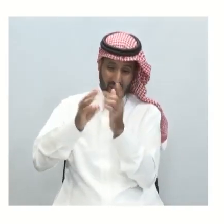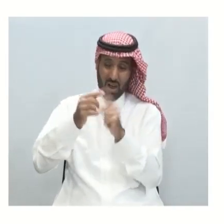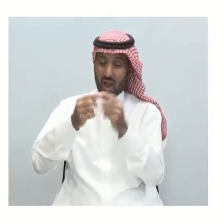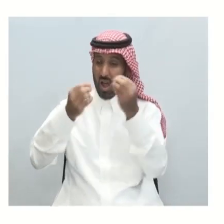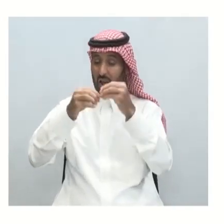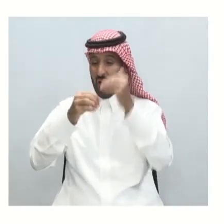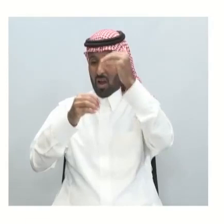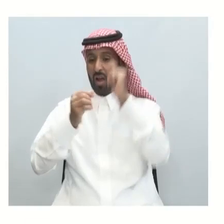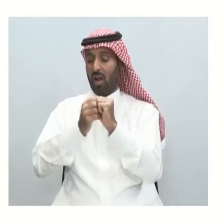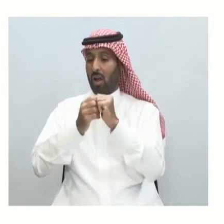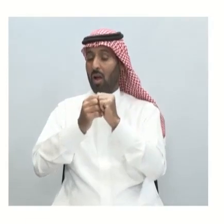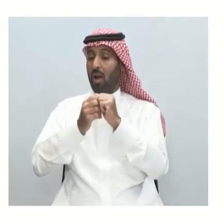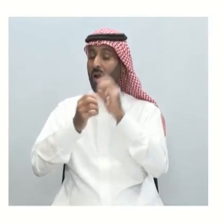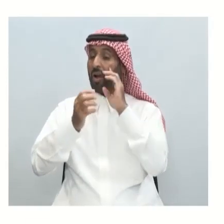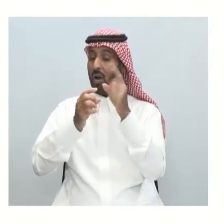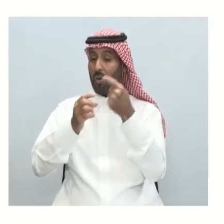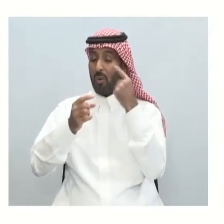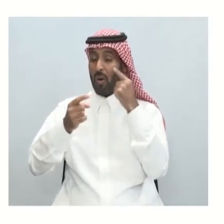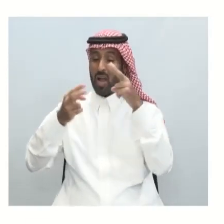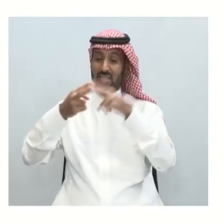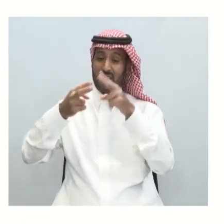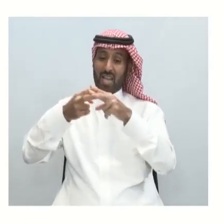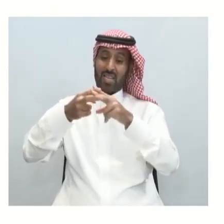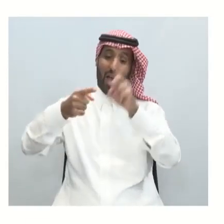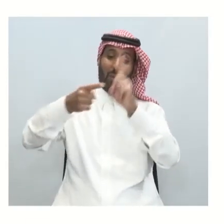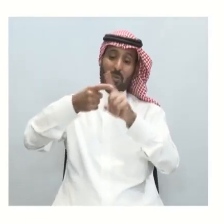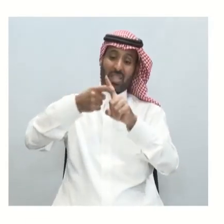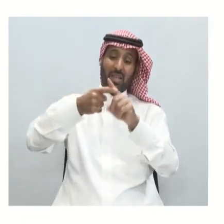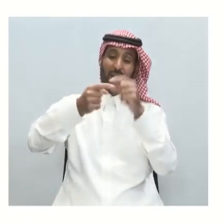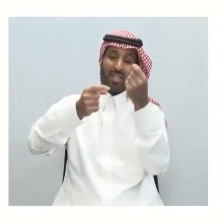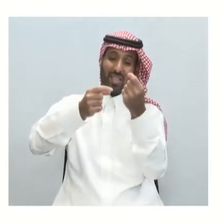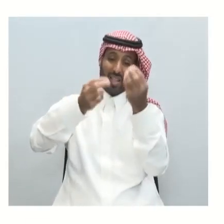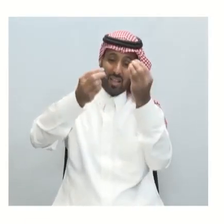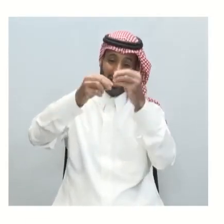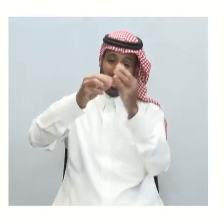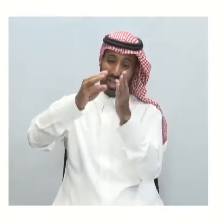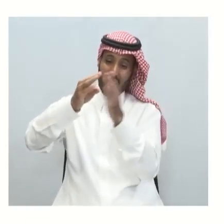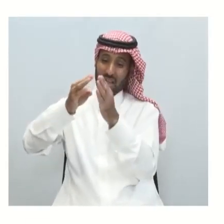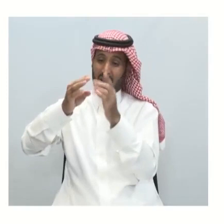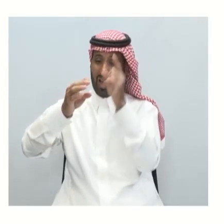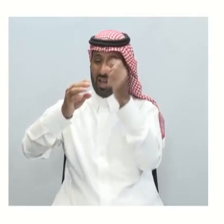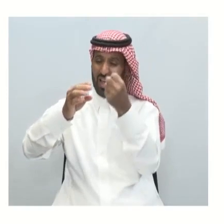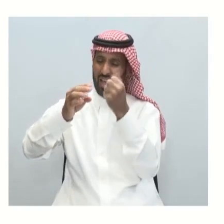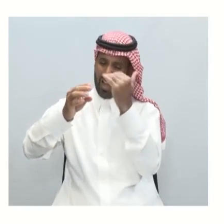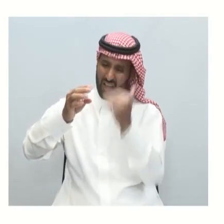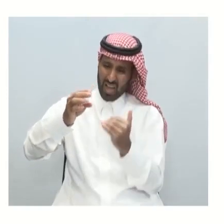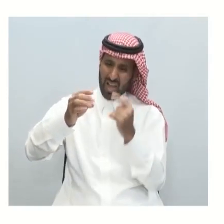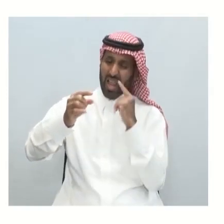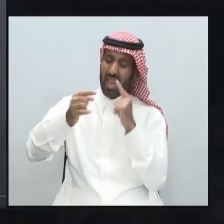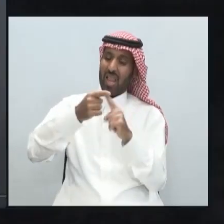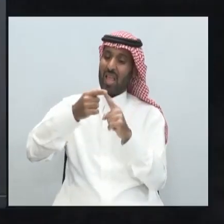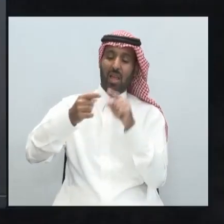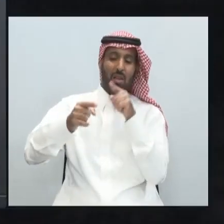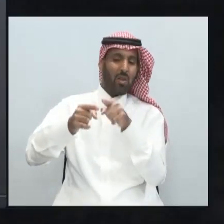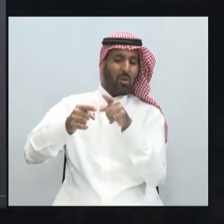الاكبر وشحنه جزئيه موجبه عند طرف الذره ذات الكهروسالبيه الاقل لاحظ هنا لم